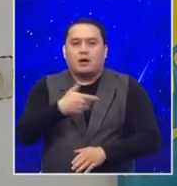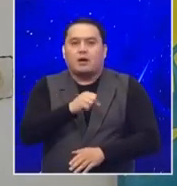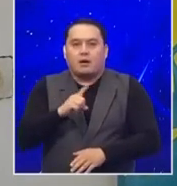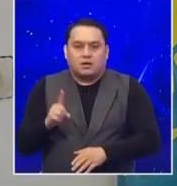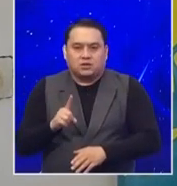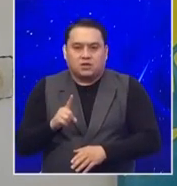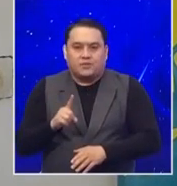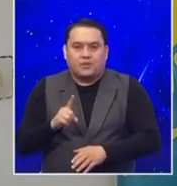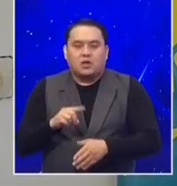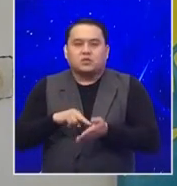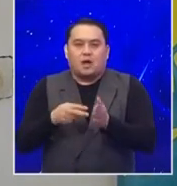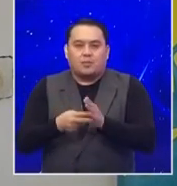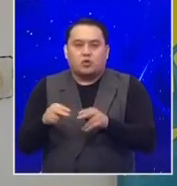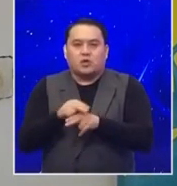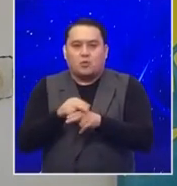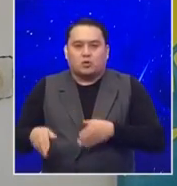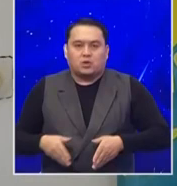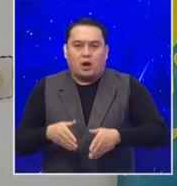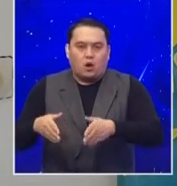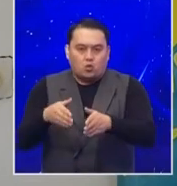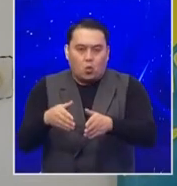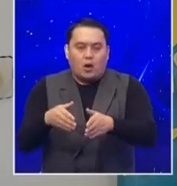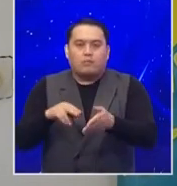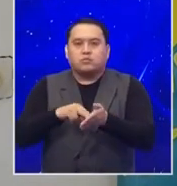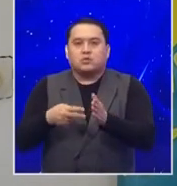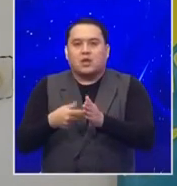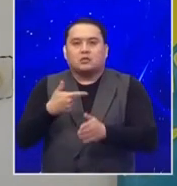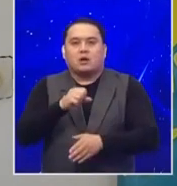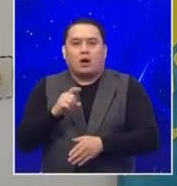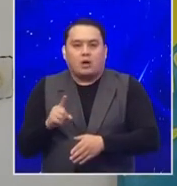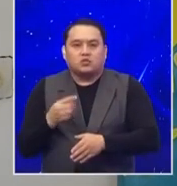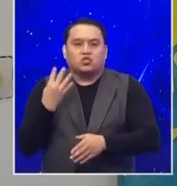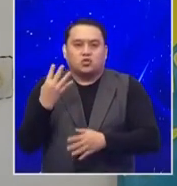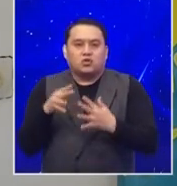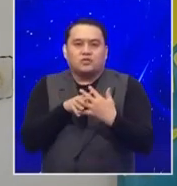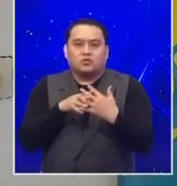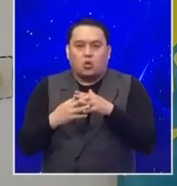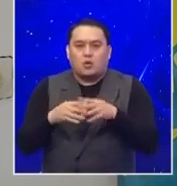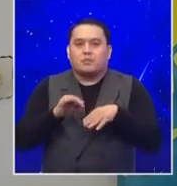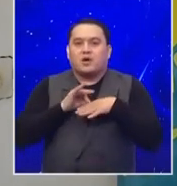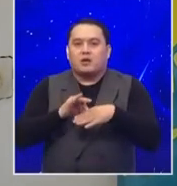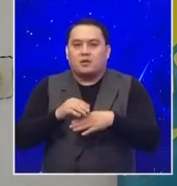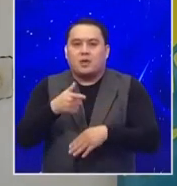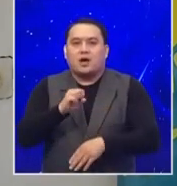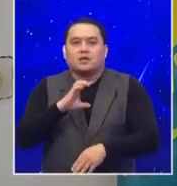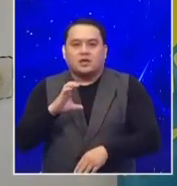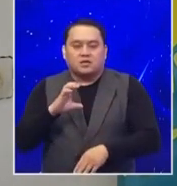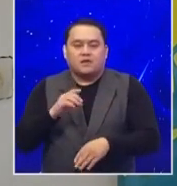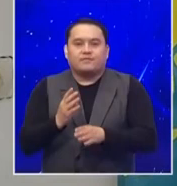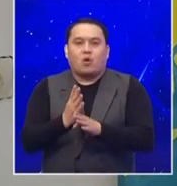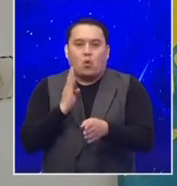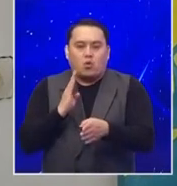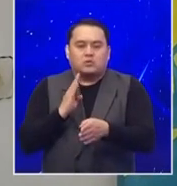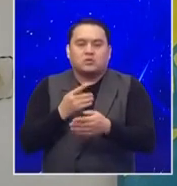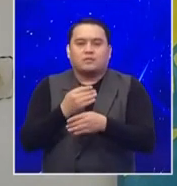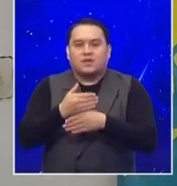газификацию. Также запланирован ремонт дорог. В текущем году в плане газификации 4 села. Сейчас работы ведутся в Баканасе. На очереди село